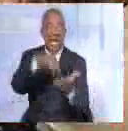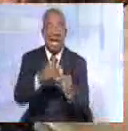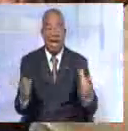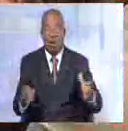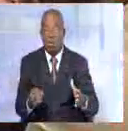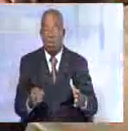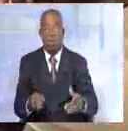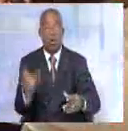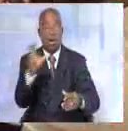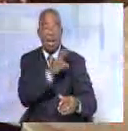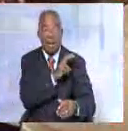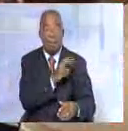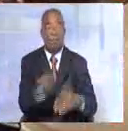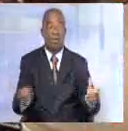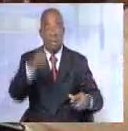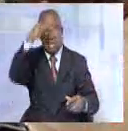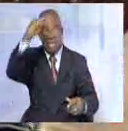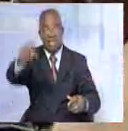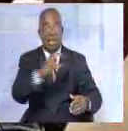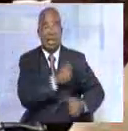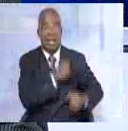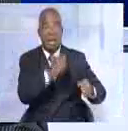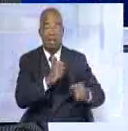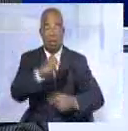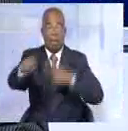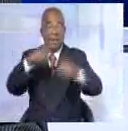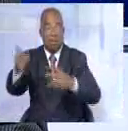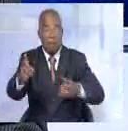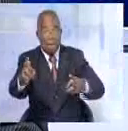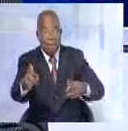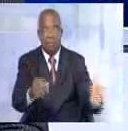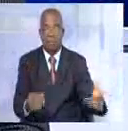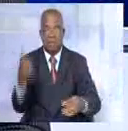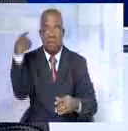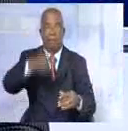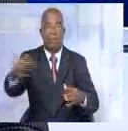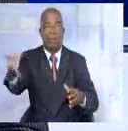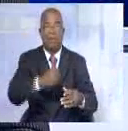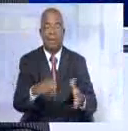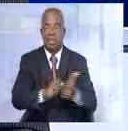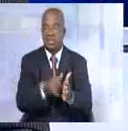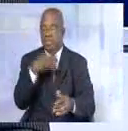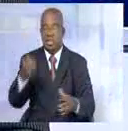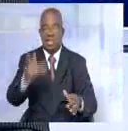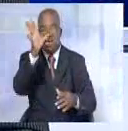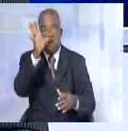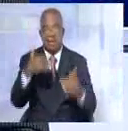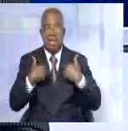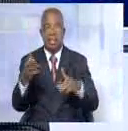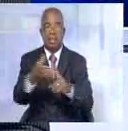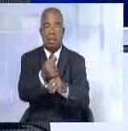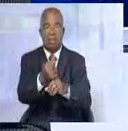de libérer le reste des otages encore détenus. Les autorités kenyanes sont